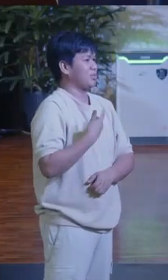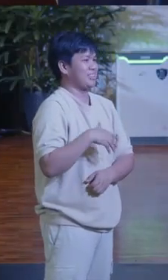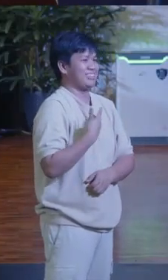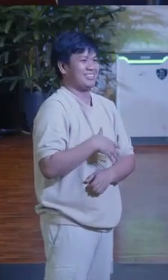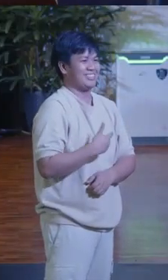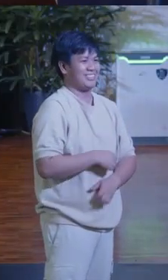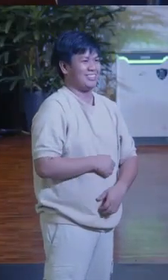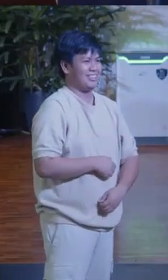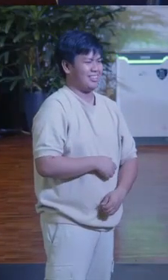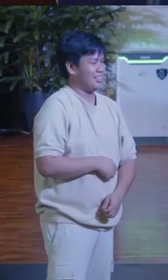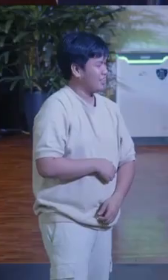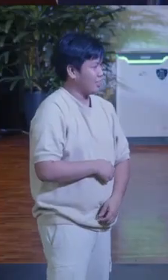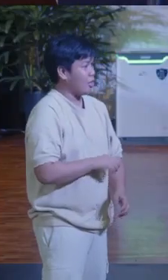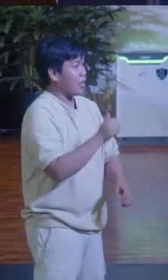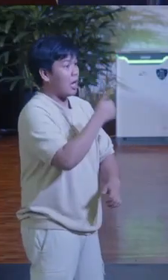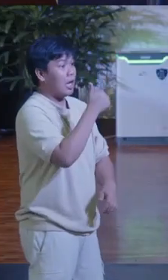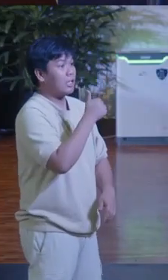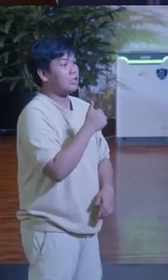parang